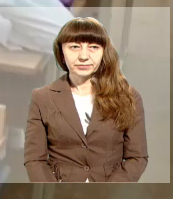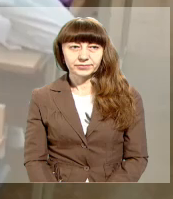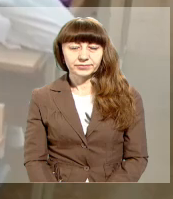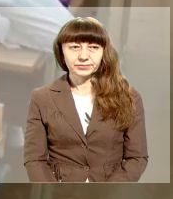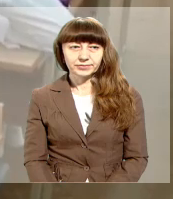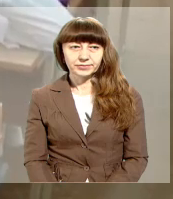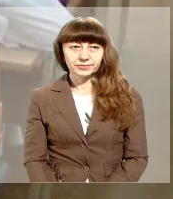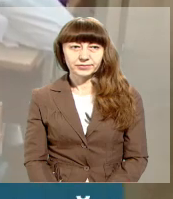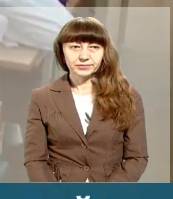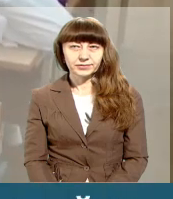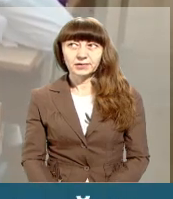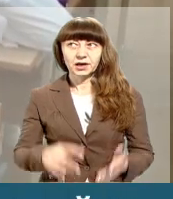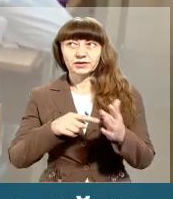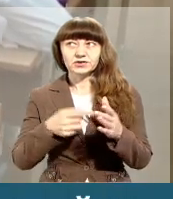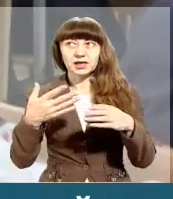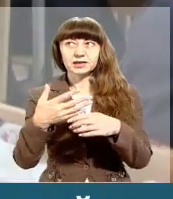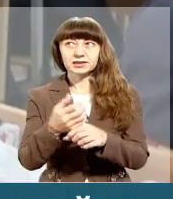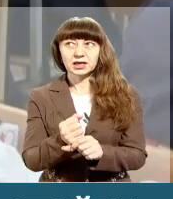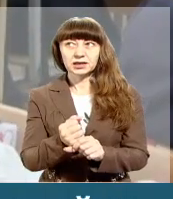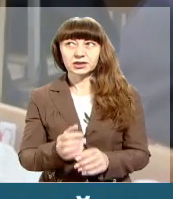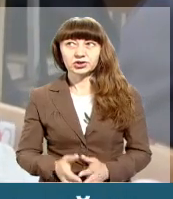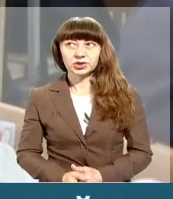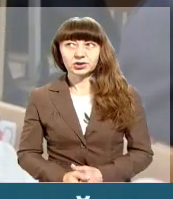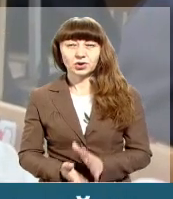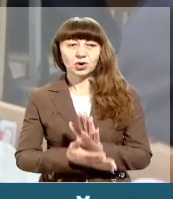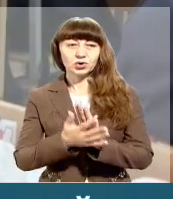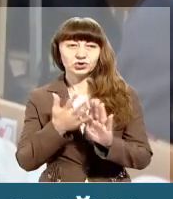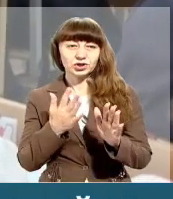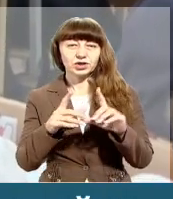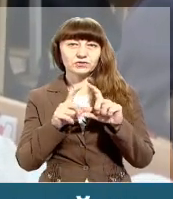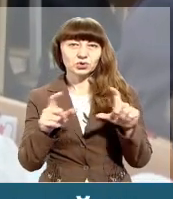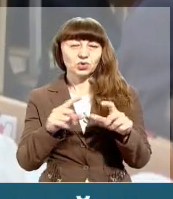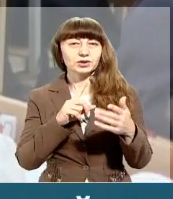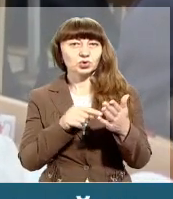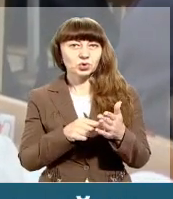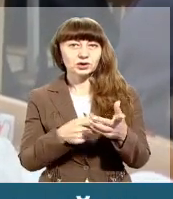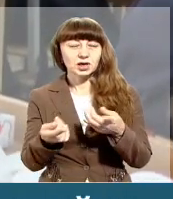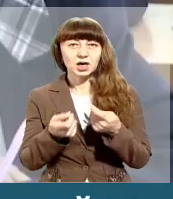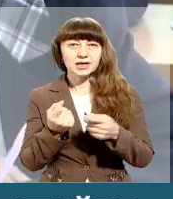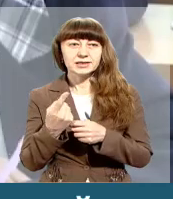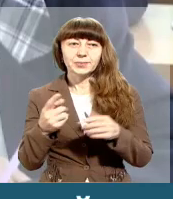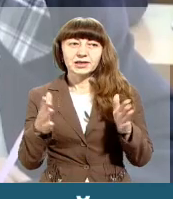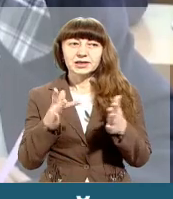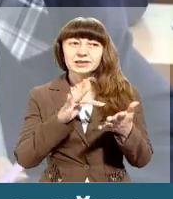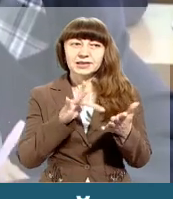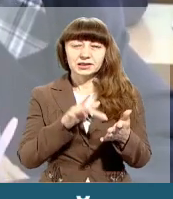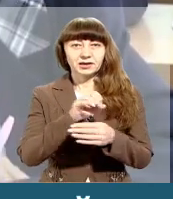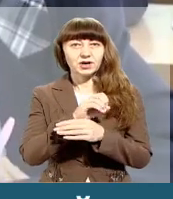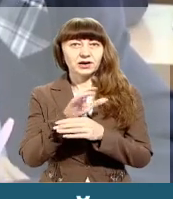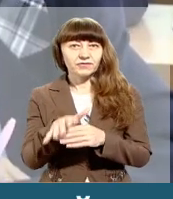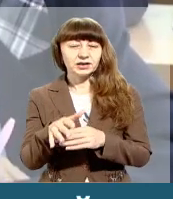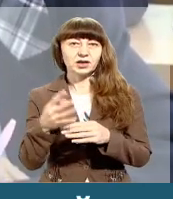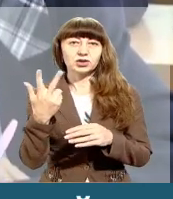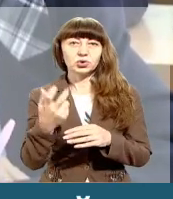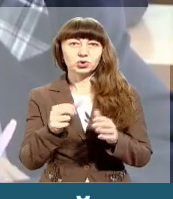Қала мектептерін кезектілігін қысқарту мақсатында 369 баланы қамтитын 11 шағын орталық және 742 баланы қамтитын